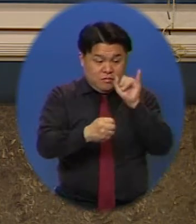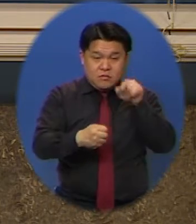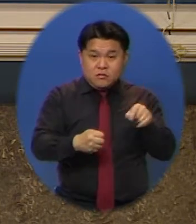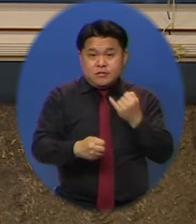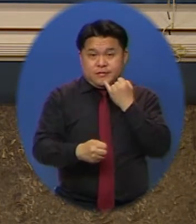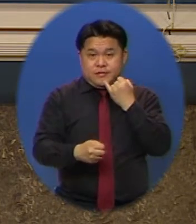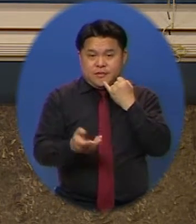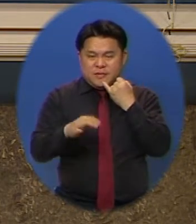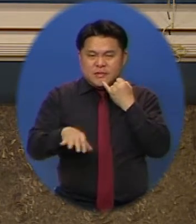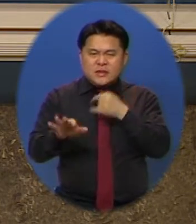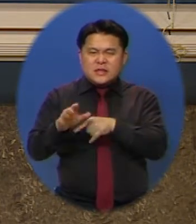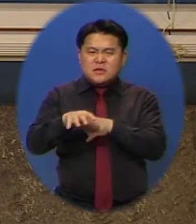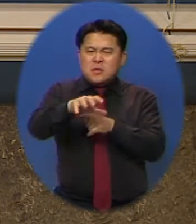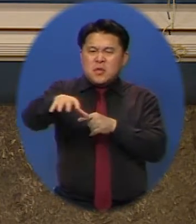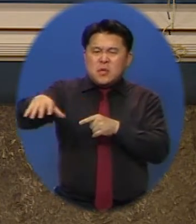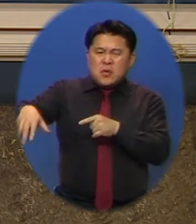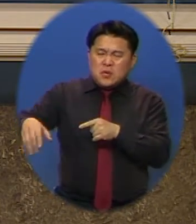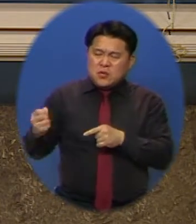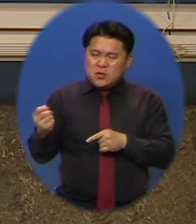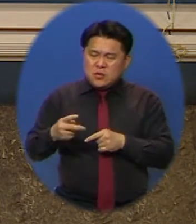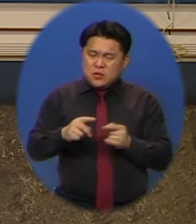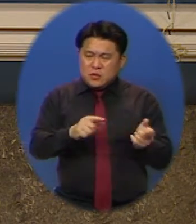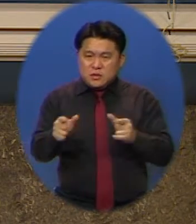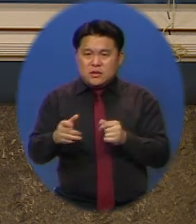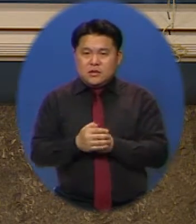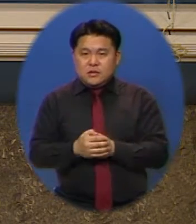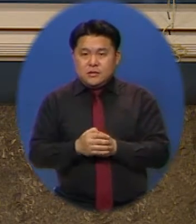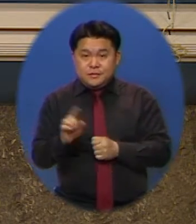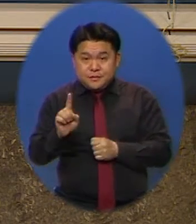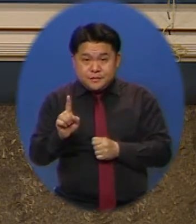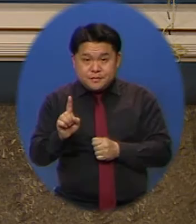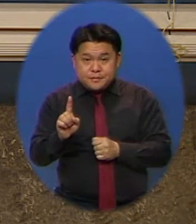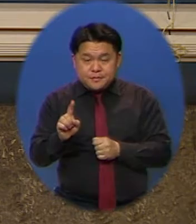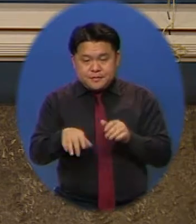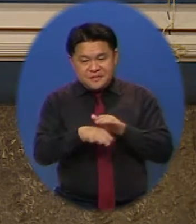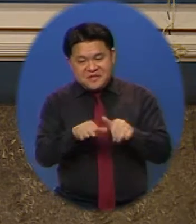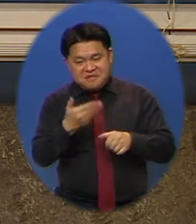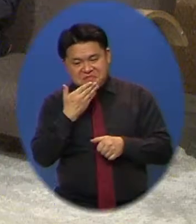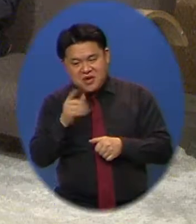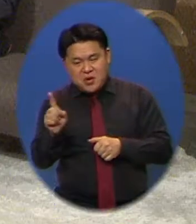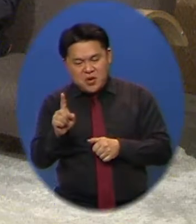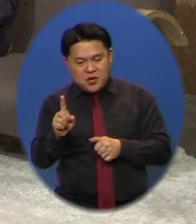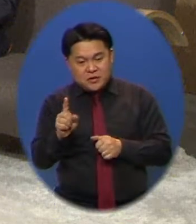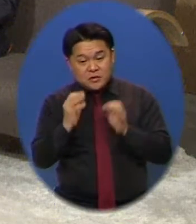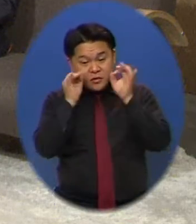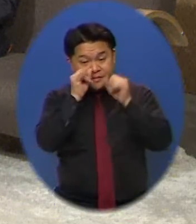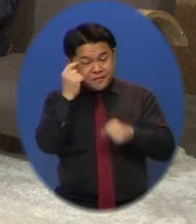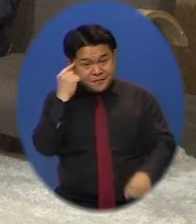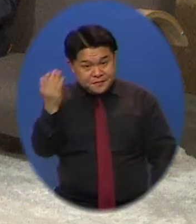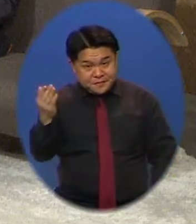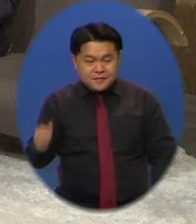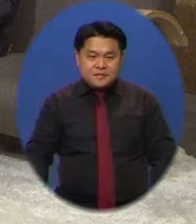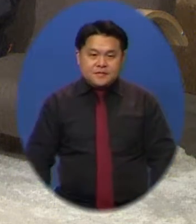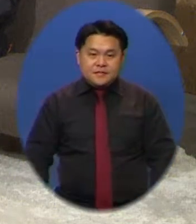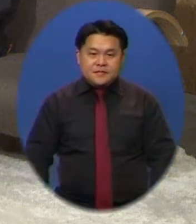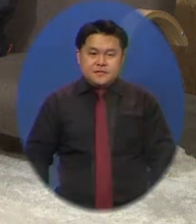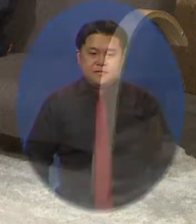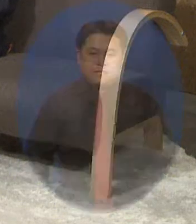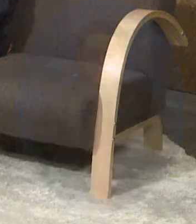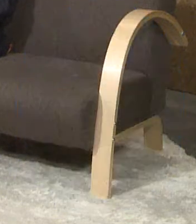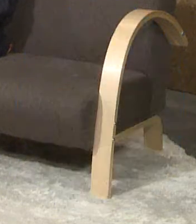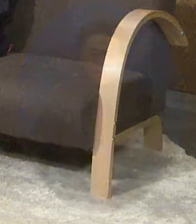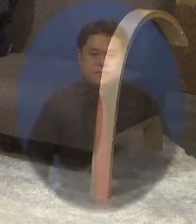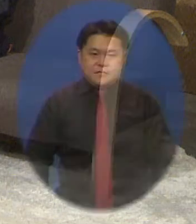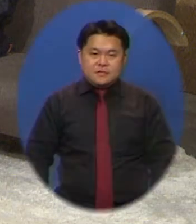있잖아요. 그런데 복지 취약지대가 있어요. 그런 부분에서 해소를 할 수 있는 어떤 노력이 있을까요? 예,